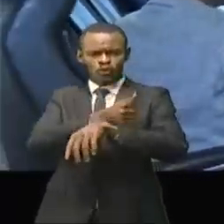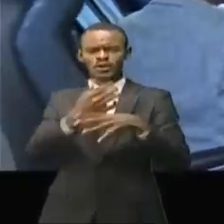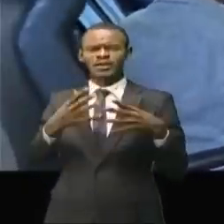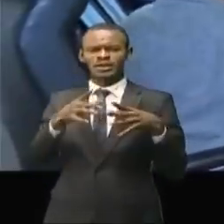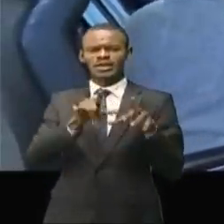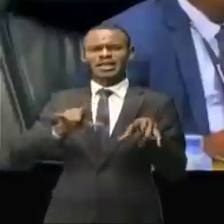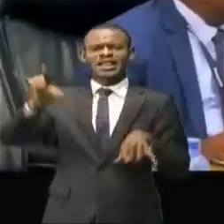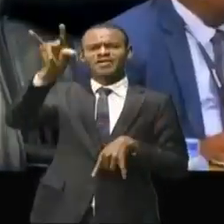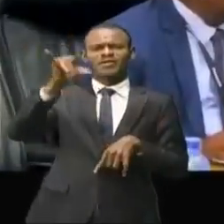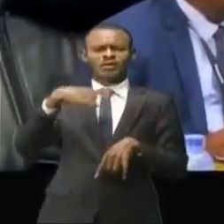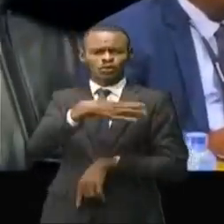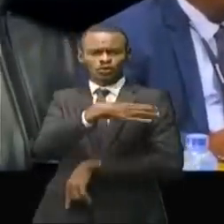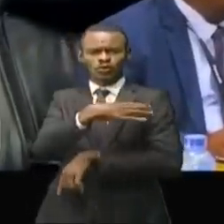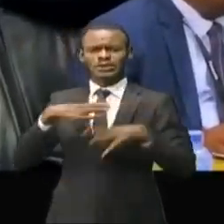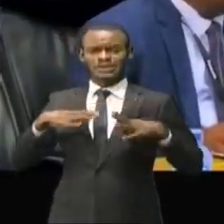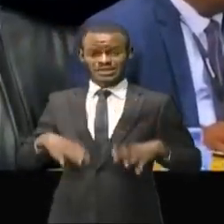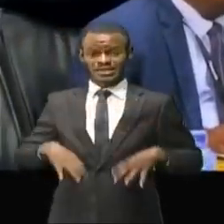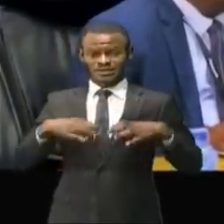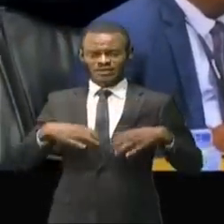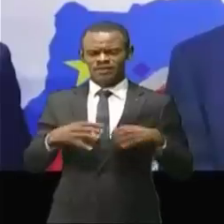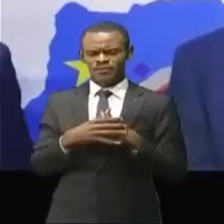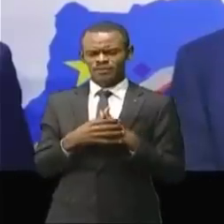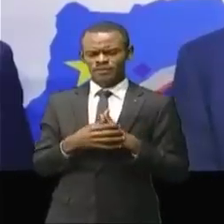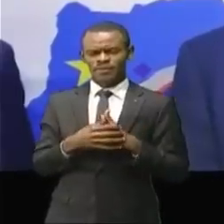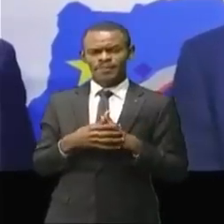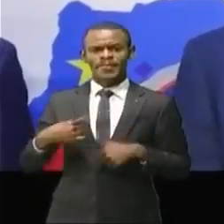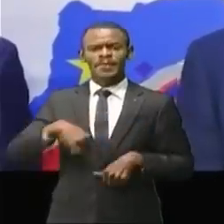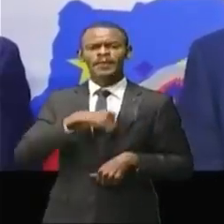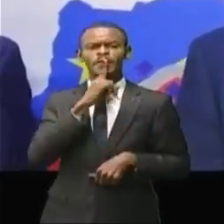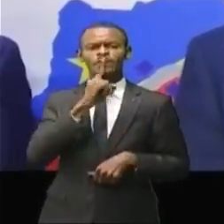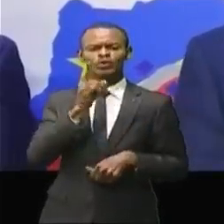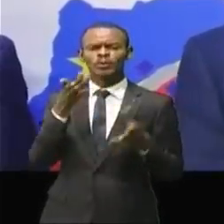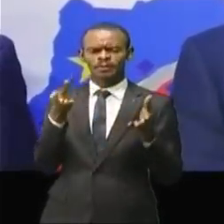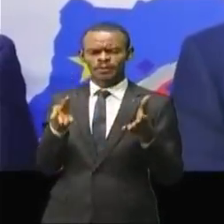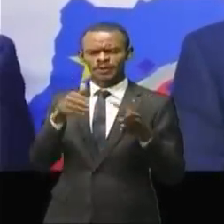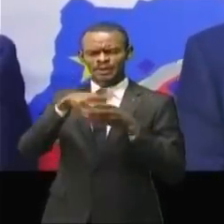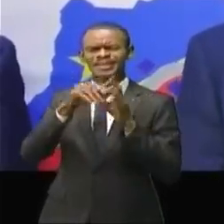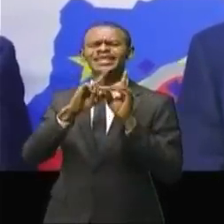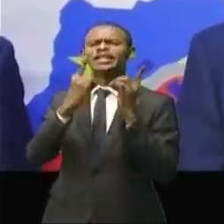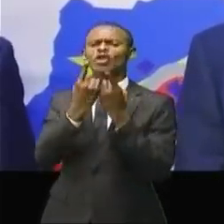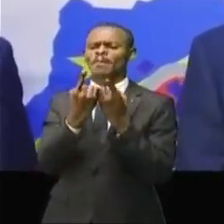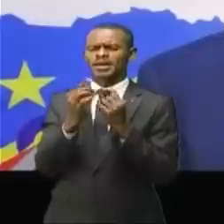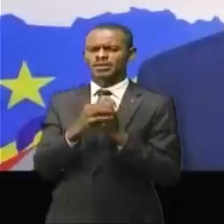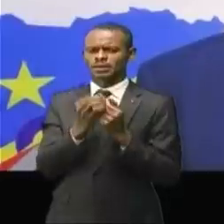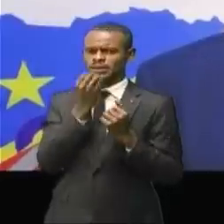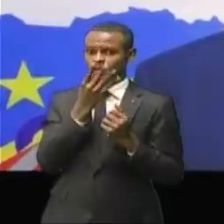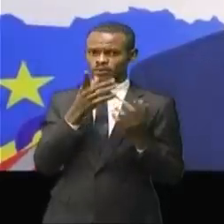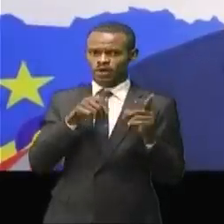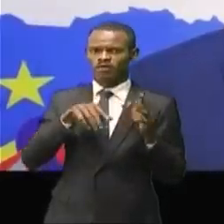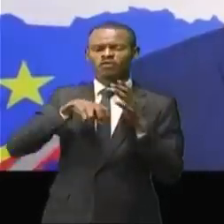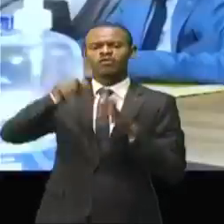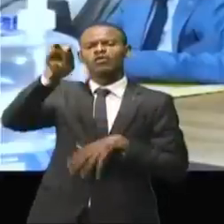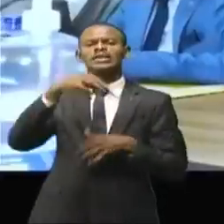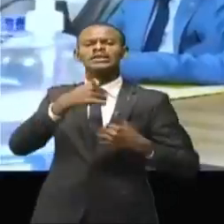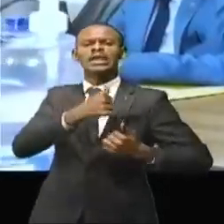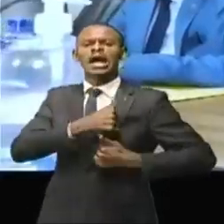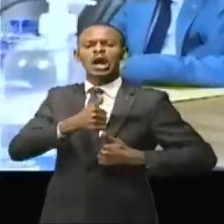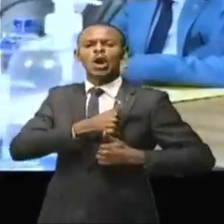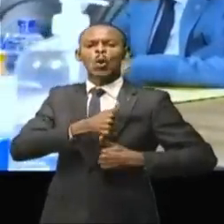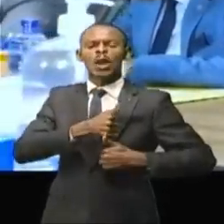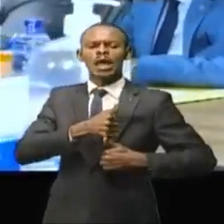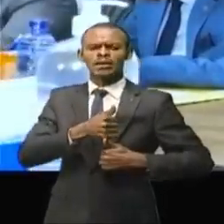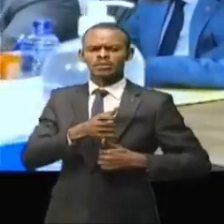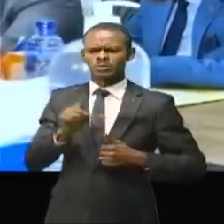somme derrière ça parce que nous sommes dans un domaine où par exemple quand vous allez en Angola il y a une société une seule société